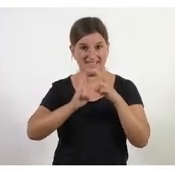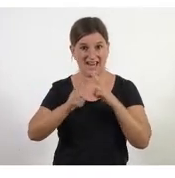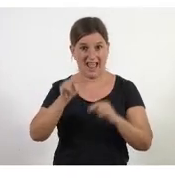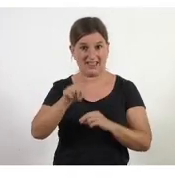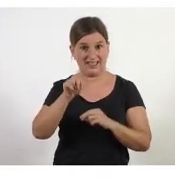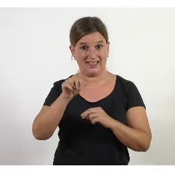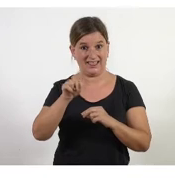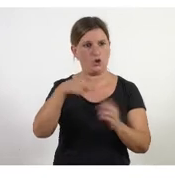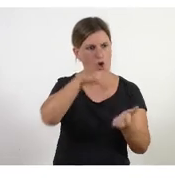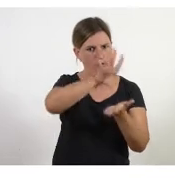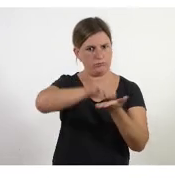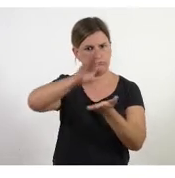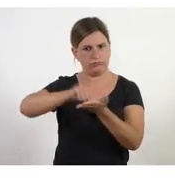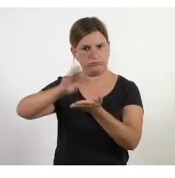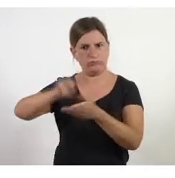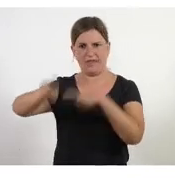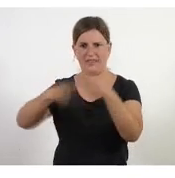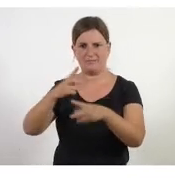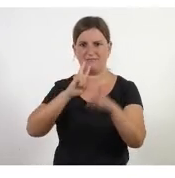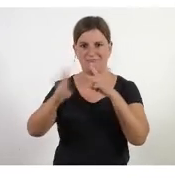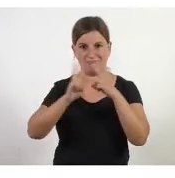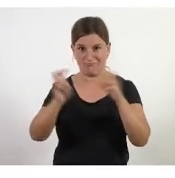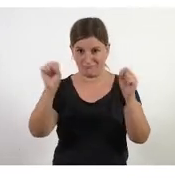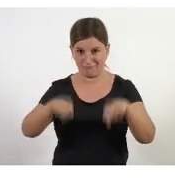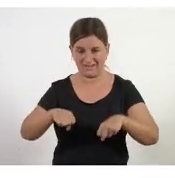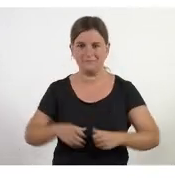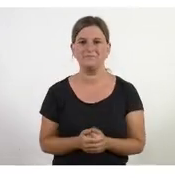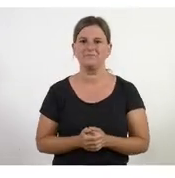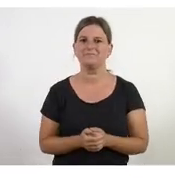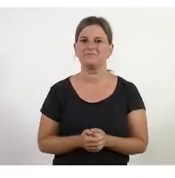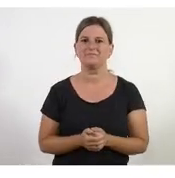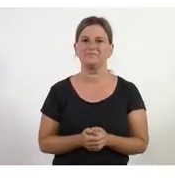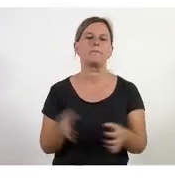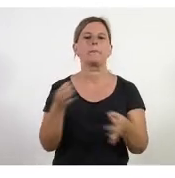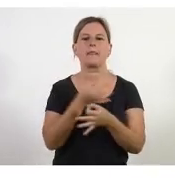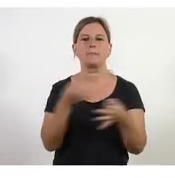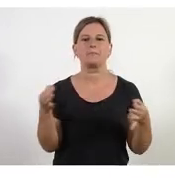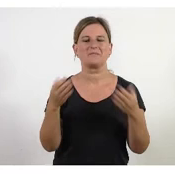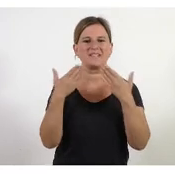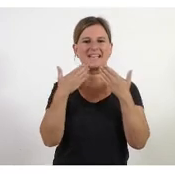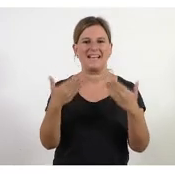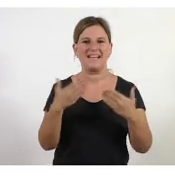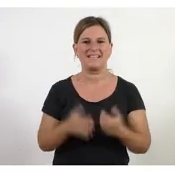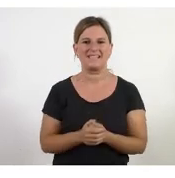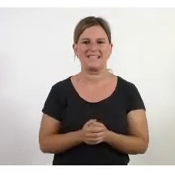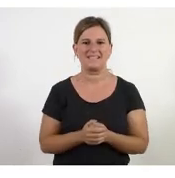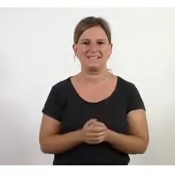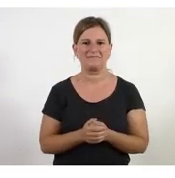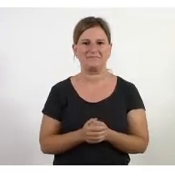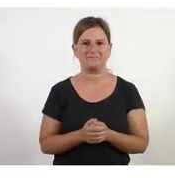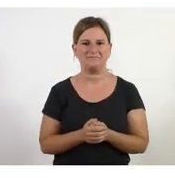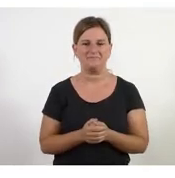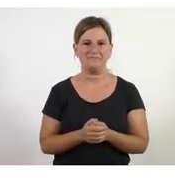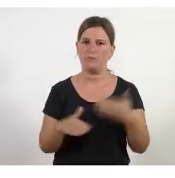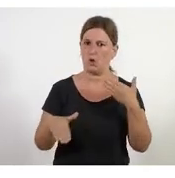de la presentació d'avui i te les comento després, quan hagis acabat. Perfecte. Doncs, moltes gràcies. Doncs,